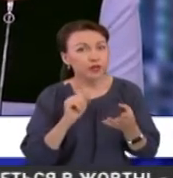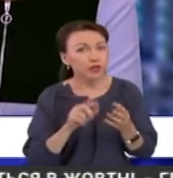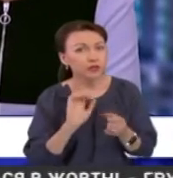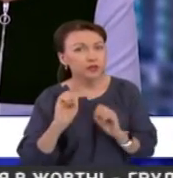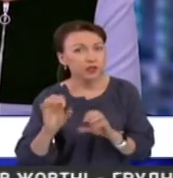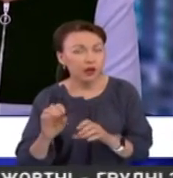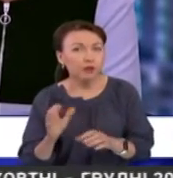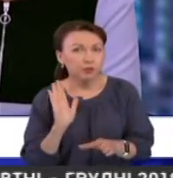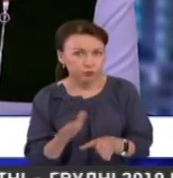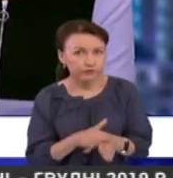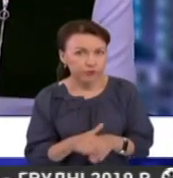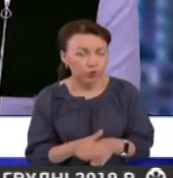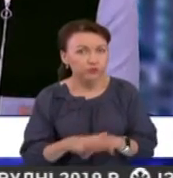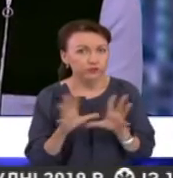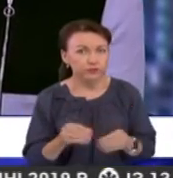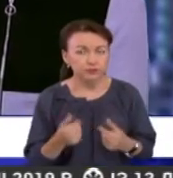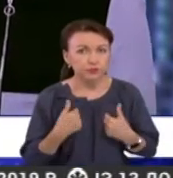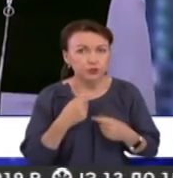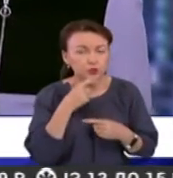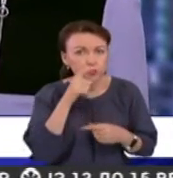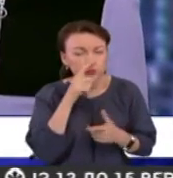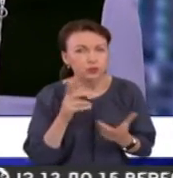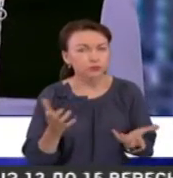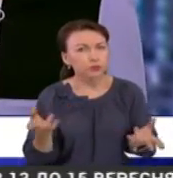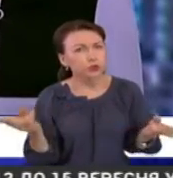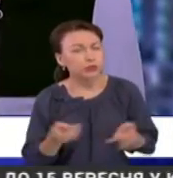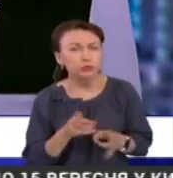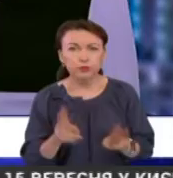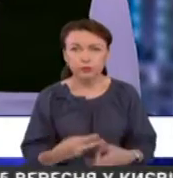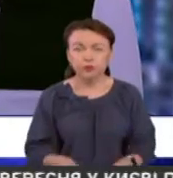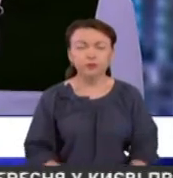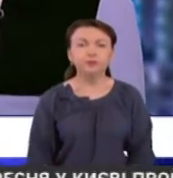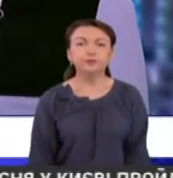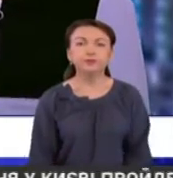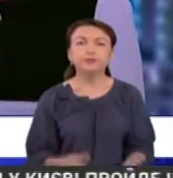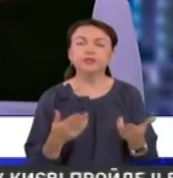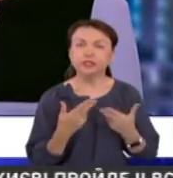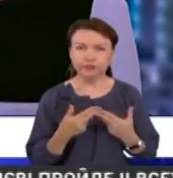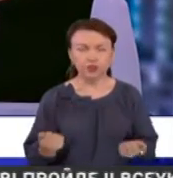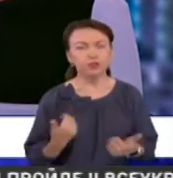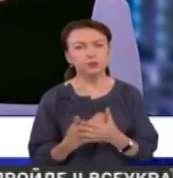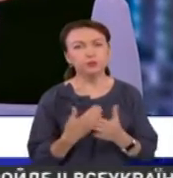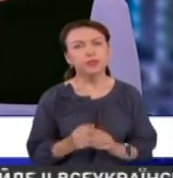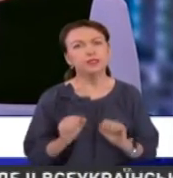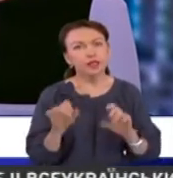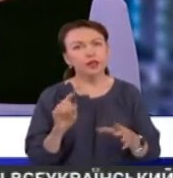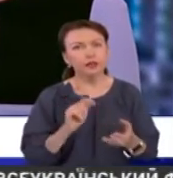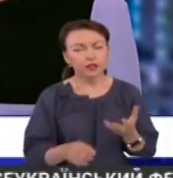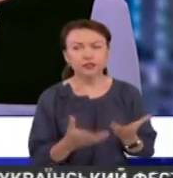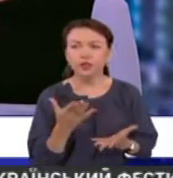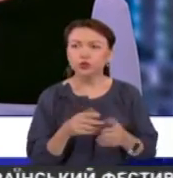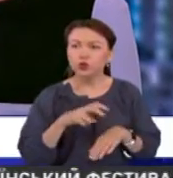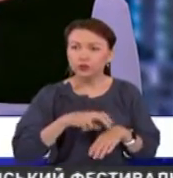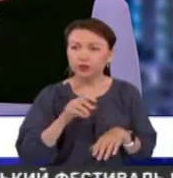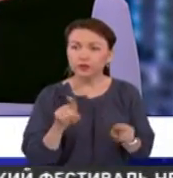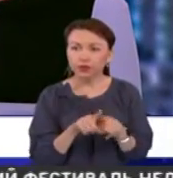Ми, звісно, будемо виконувати все, тому що ми не розуміємо, потрібно воно насправді чи ні. Звичайно, здати якісь аналізи, якщо лікар призначає